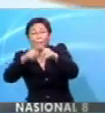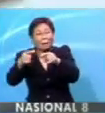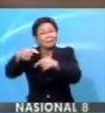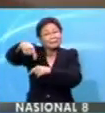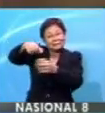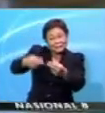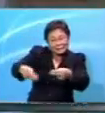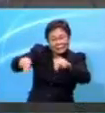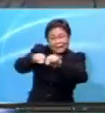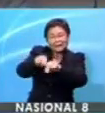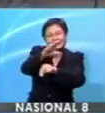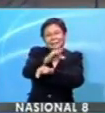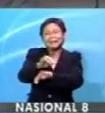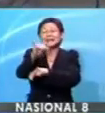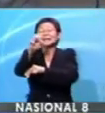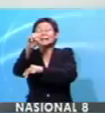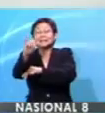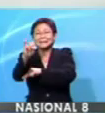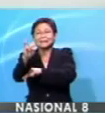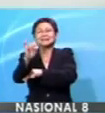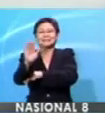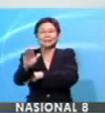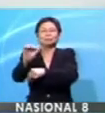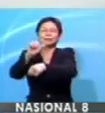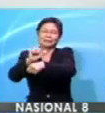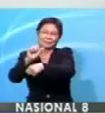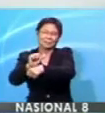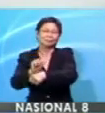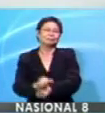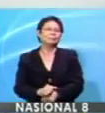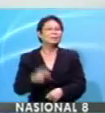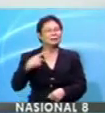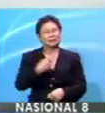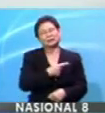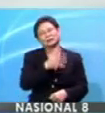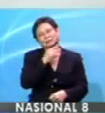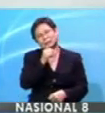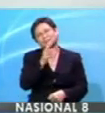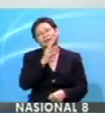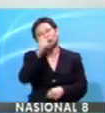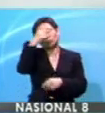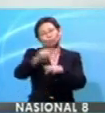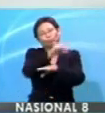serta intipati kandungan tersebut kita tidak lagi bercakap untuk